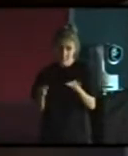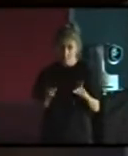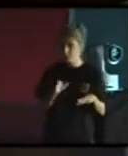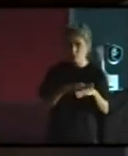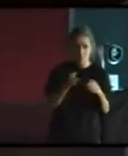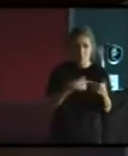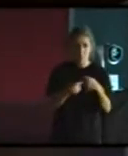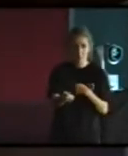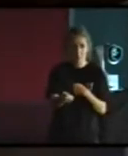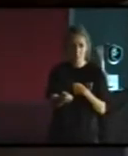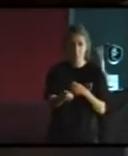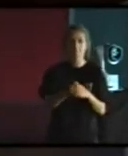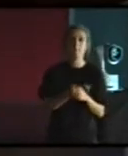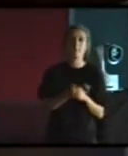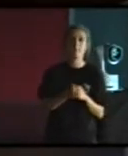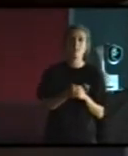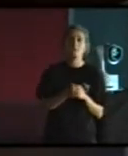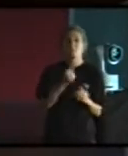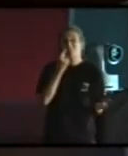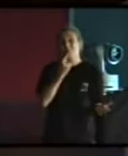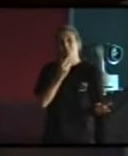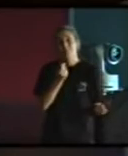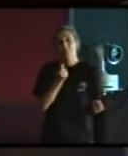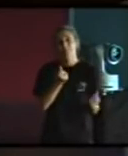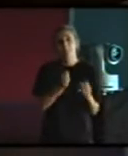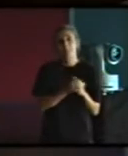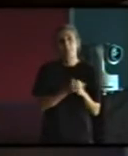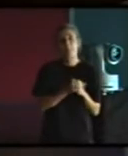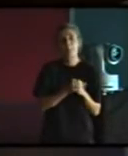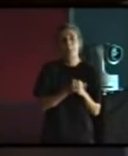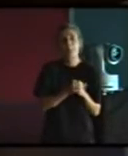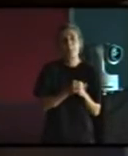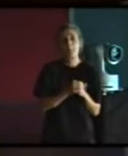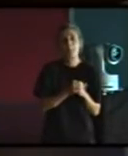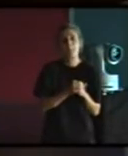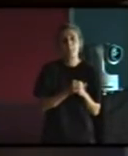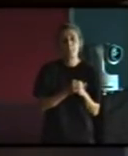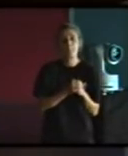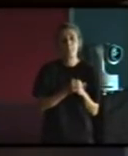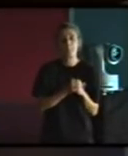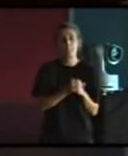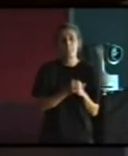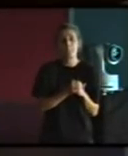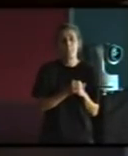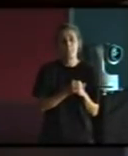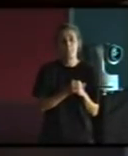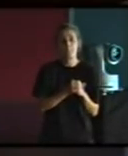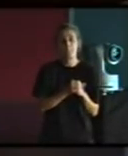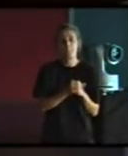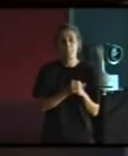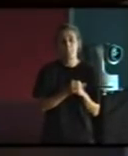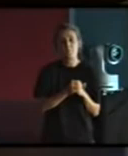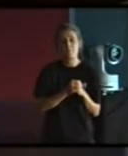fêtes est caduque. Et je crois que la première attitude à l'initiative de Xavier, d'ailleurs, était de considérer que il fallait renverser effectivement